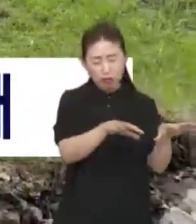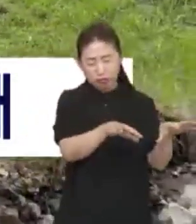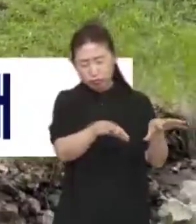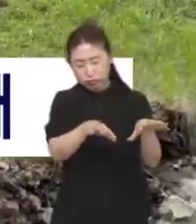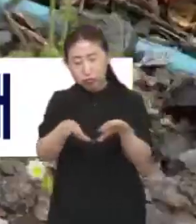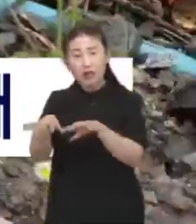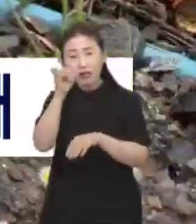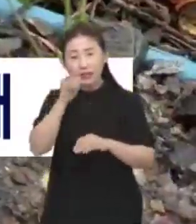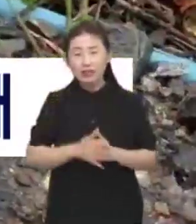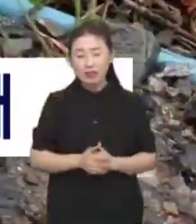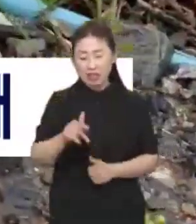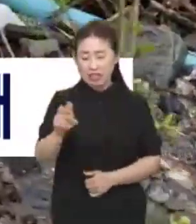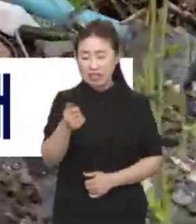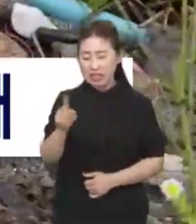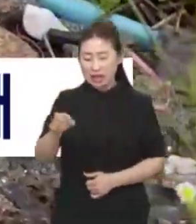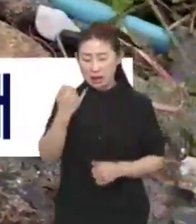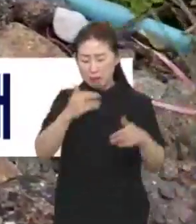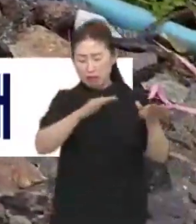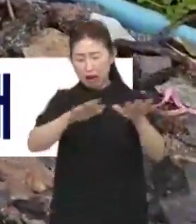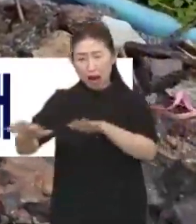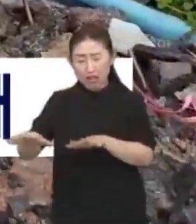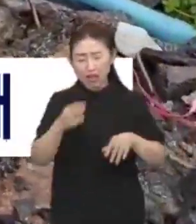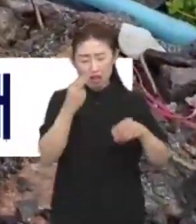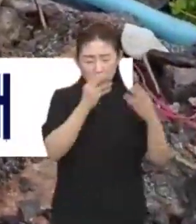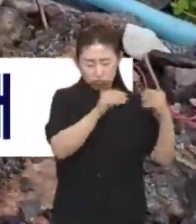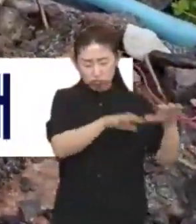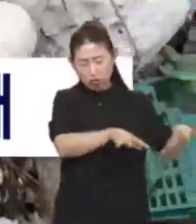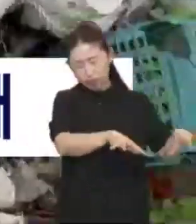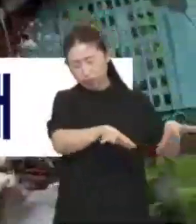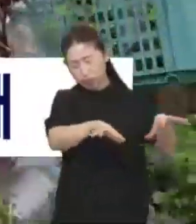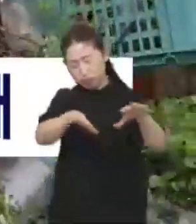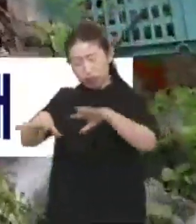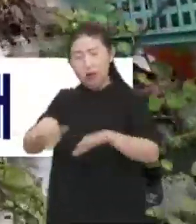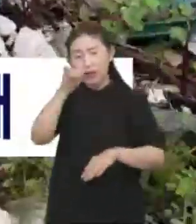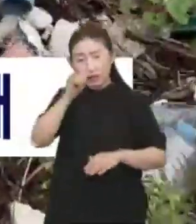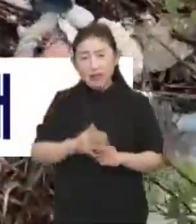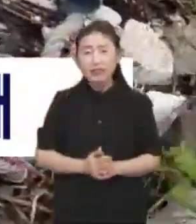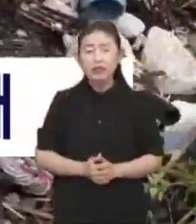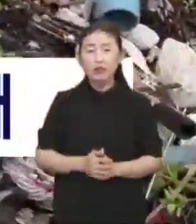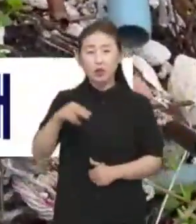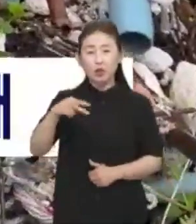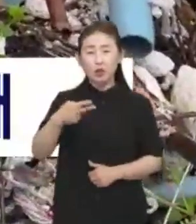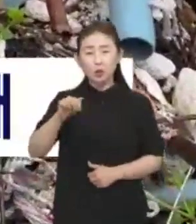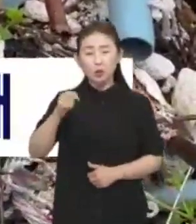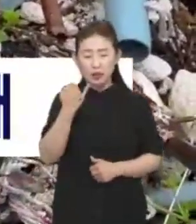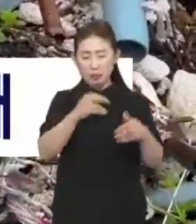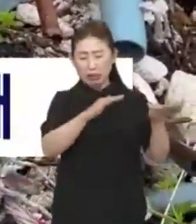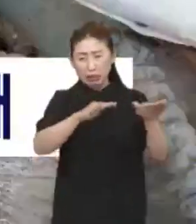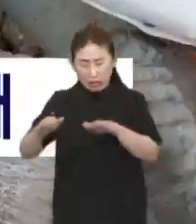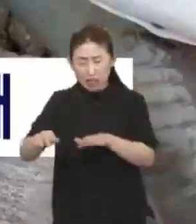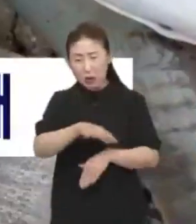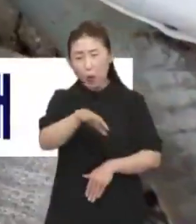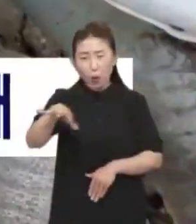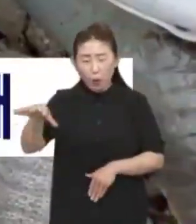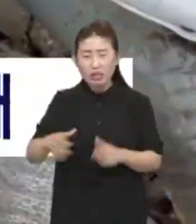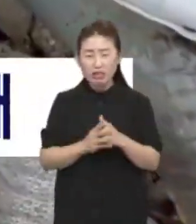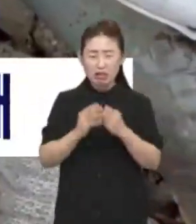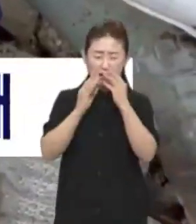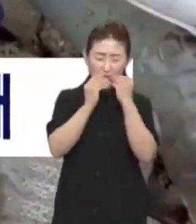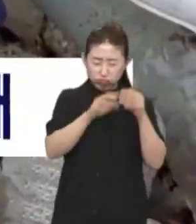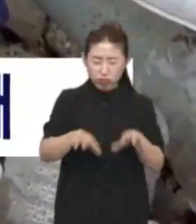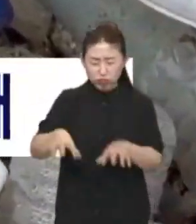상황으로 장항항 일대에 거대한 쓰레기 섬이 만들어진 것을 비롯해 장항 송림 해수욕장 등 주요 해변도 몸살을